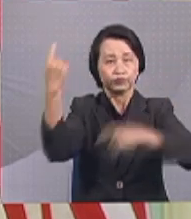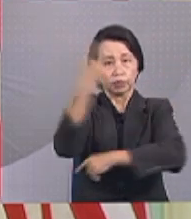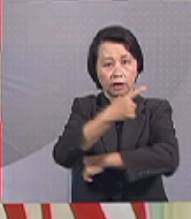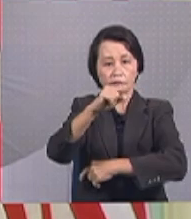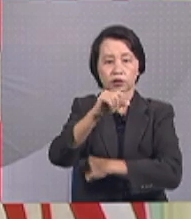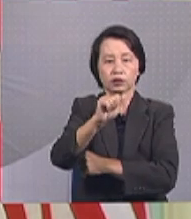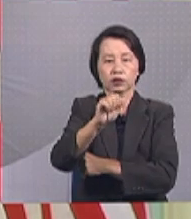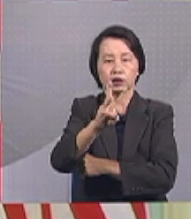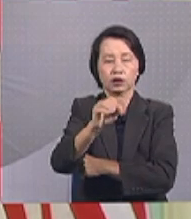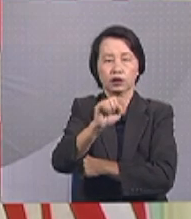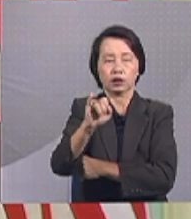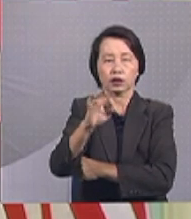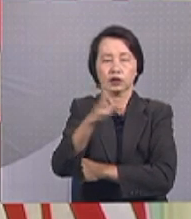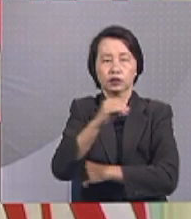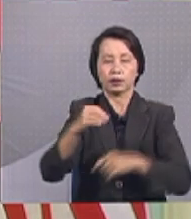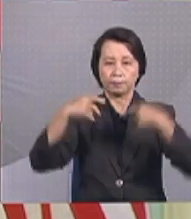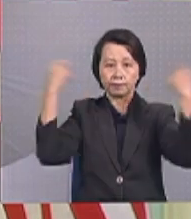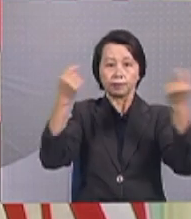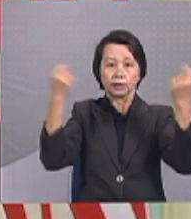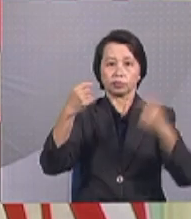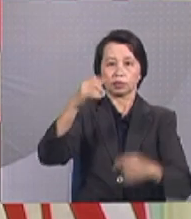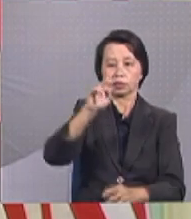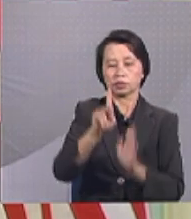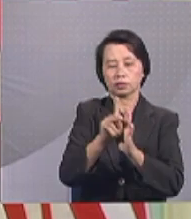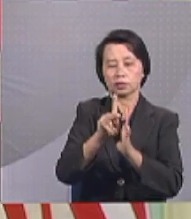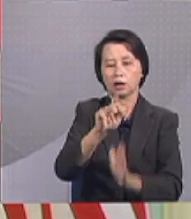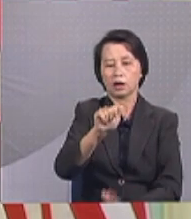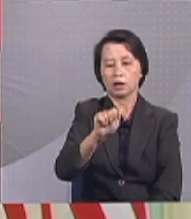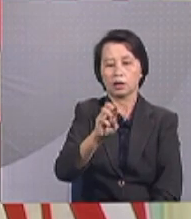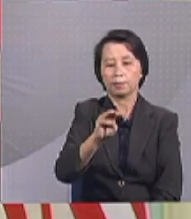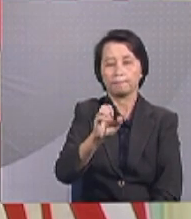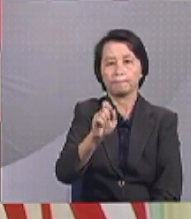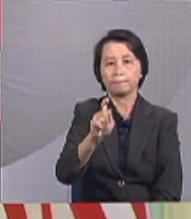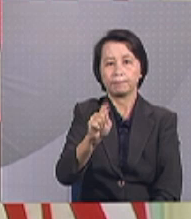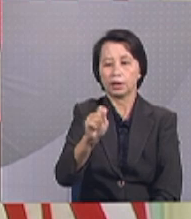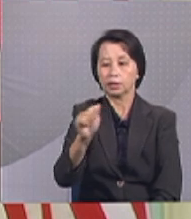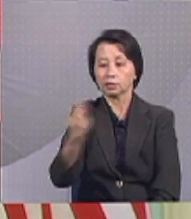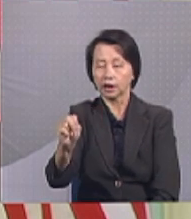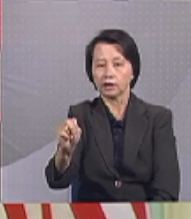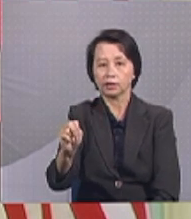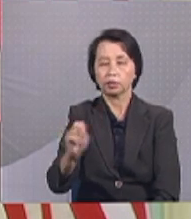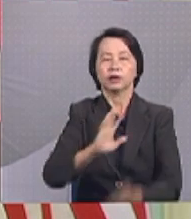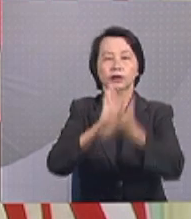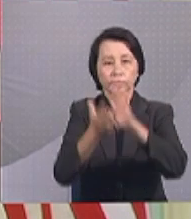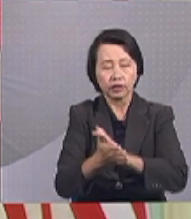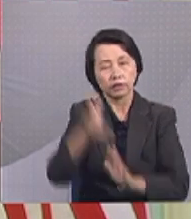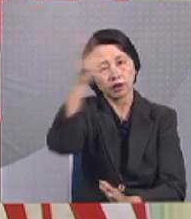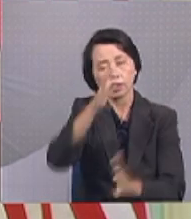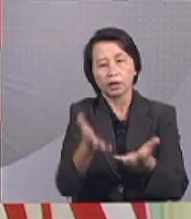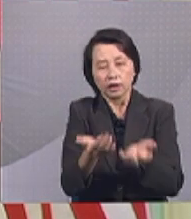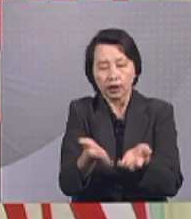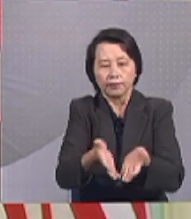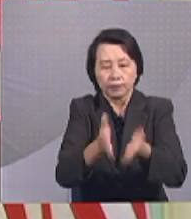gawai dan pesta keamatan tidak lama lagi. Justru kerajaan ingin menyeru